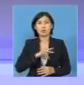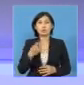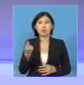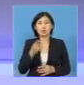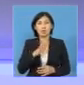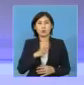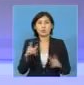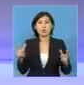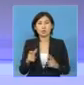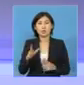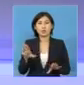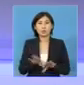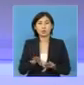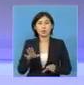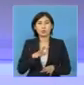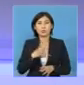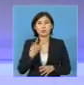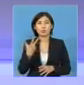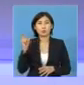саябырсыған. Карантин талабына сай